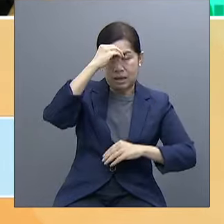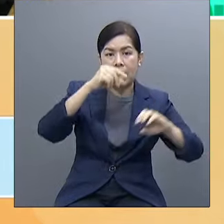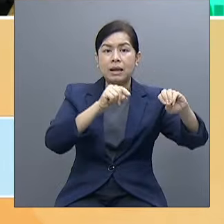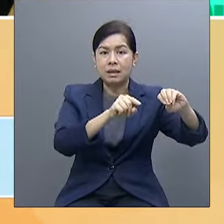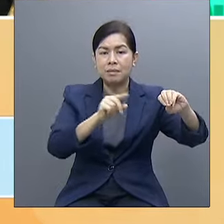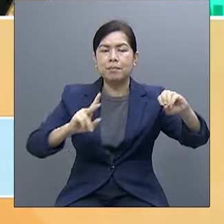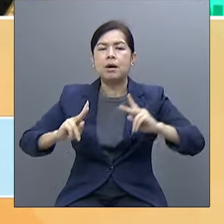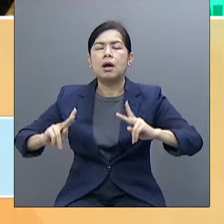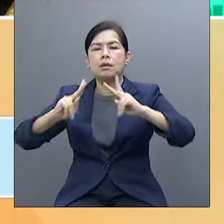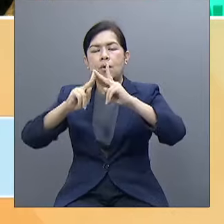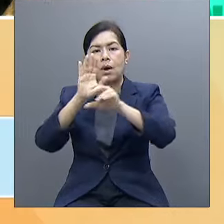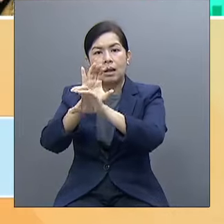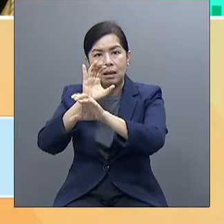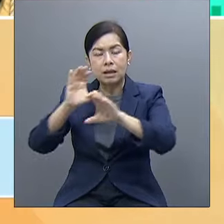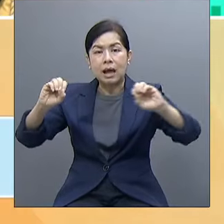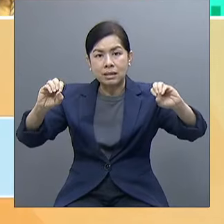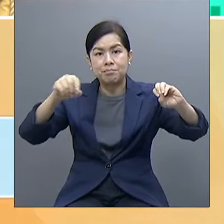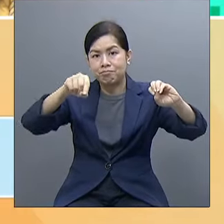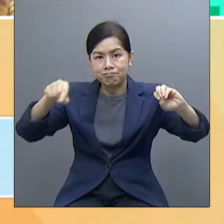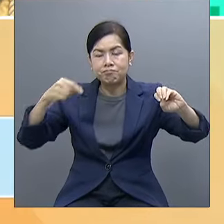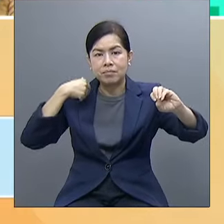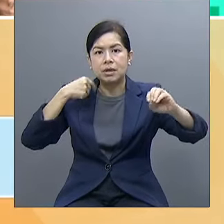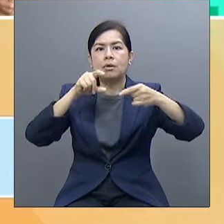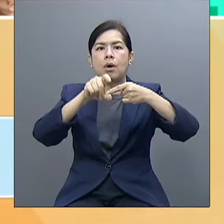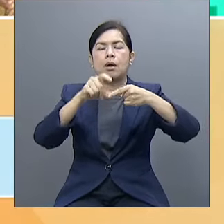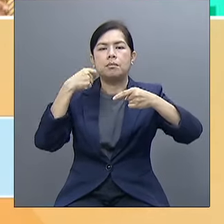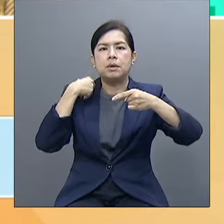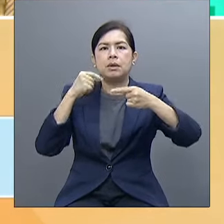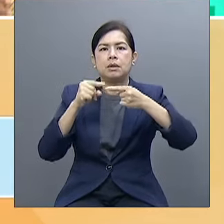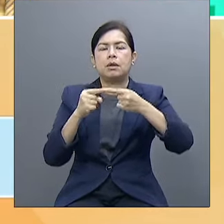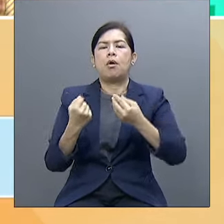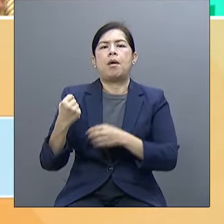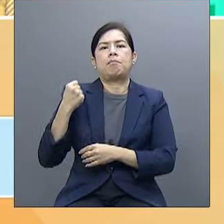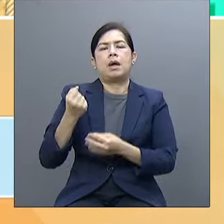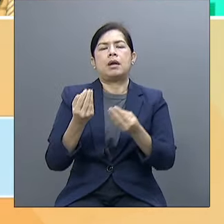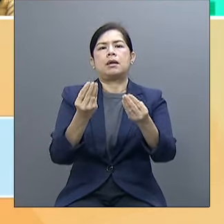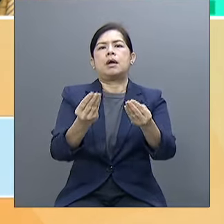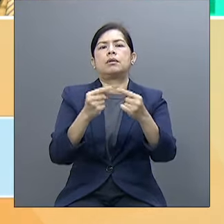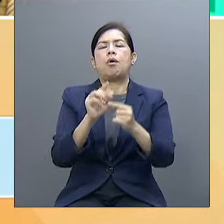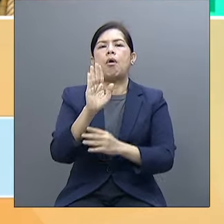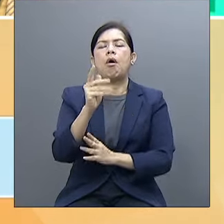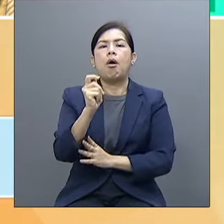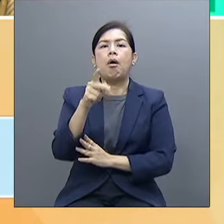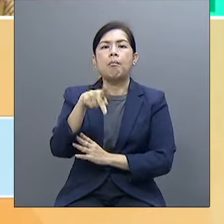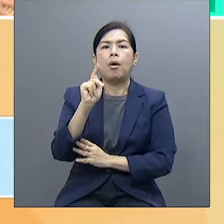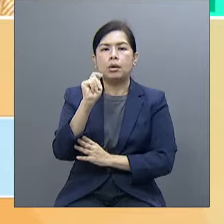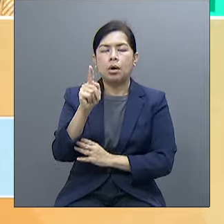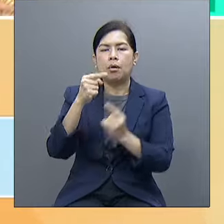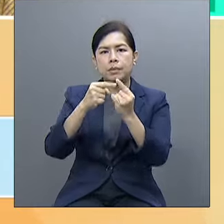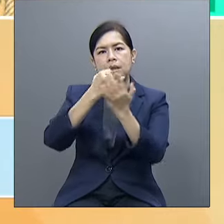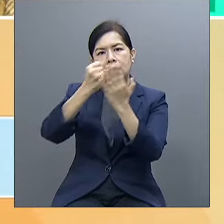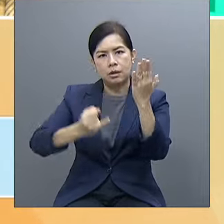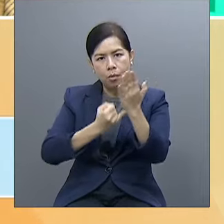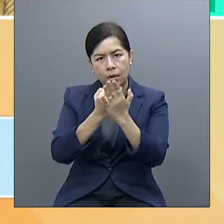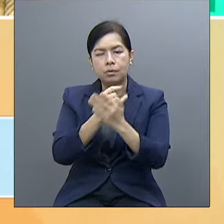อีก50%ส่วนของมหาดไทยนั้นให้อำนาจของท้องถิ่นน ะ ที่ดูแลเนี่ยสามารถที่จะอุดหนุนส่งเสริมให้ไปได้ทั้งหมดเนี่ย